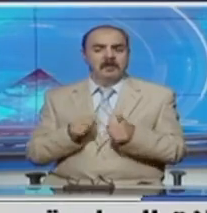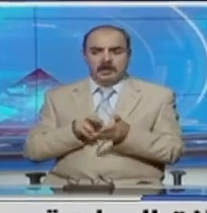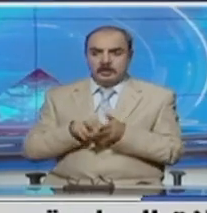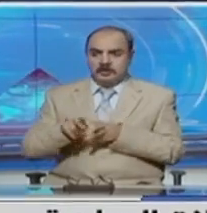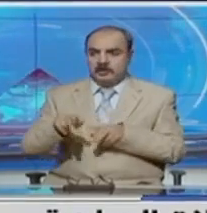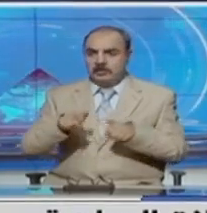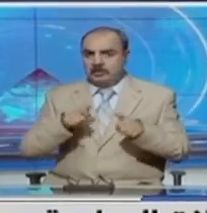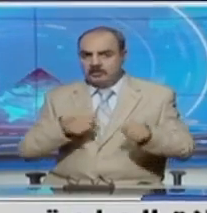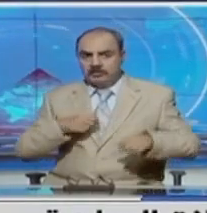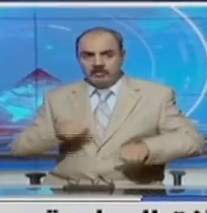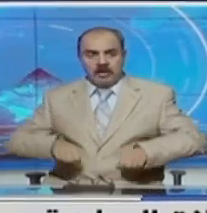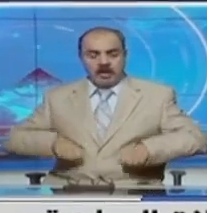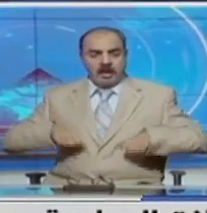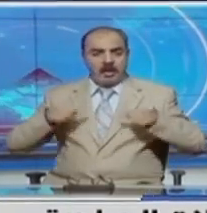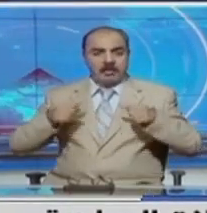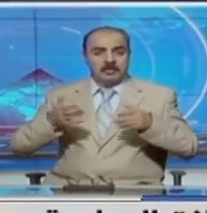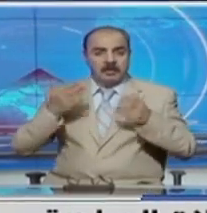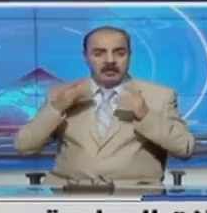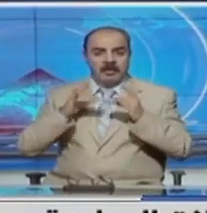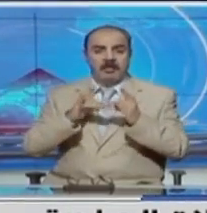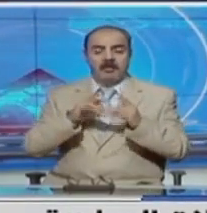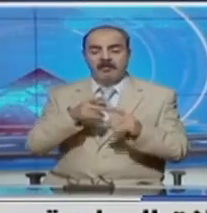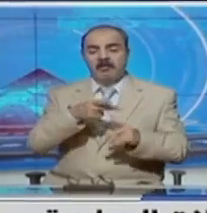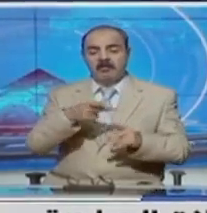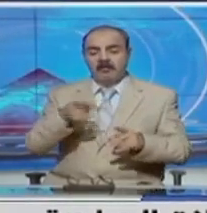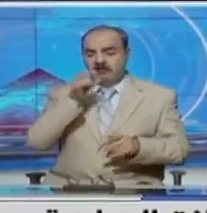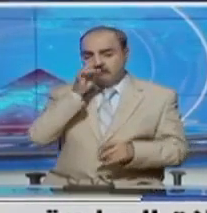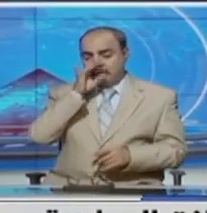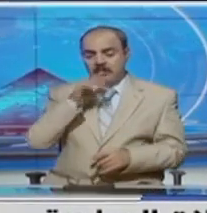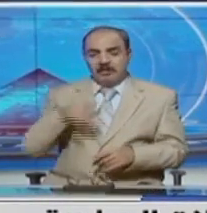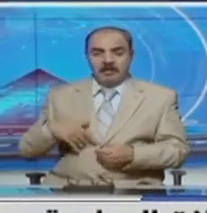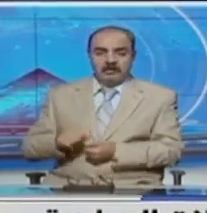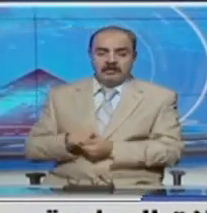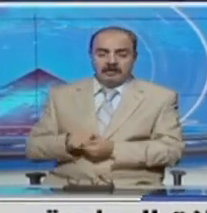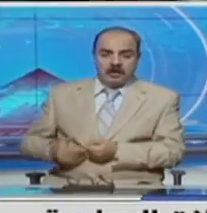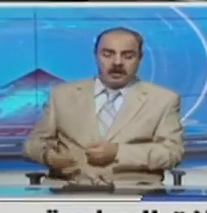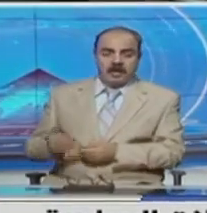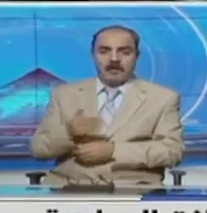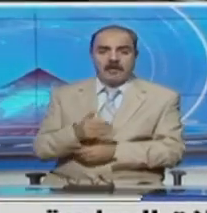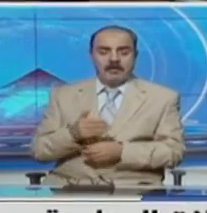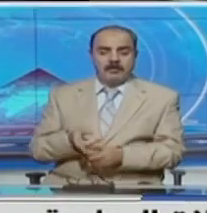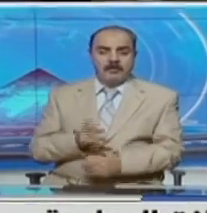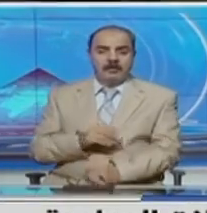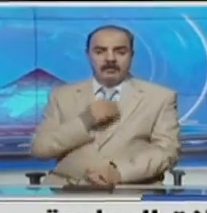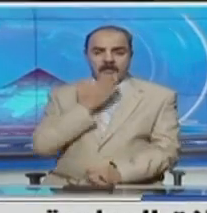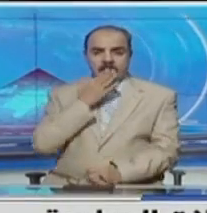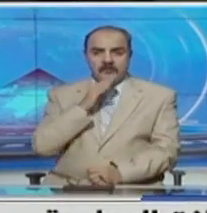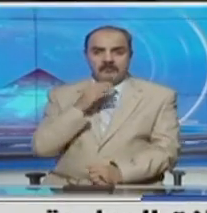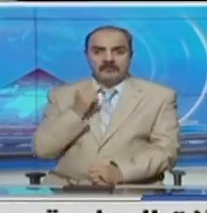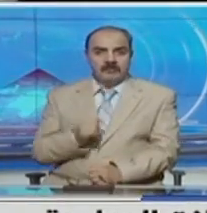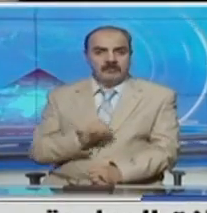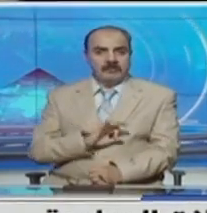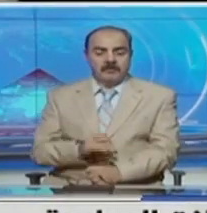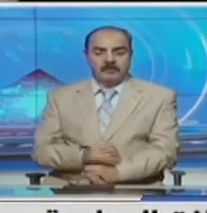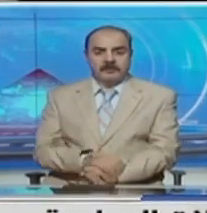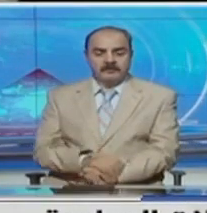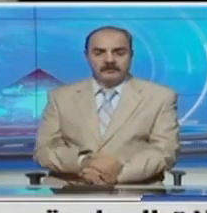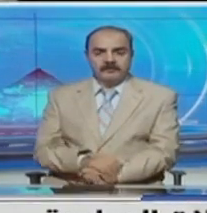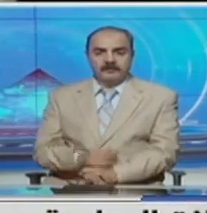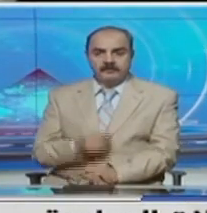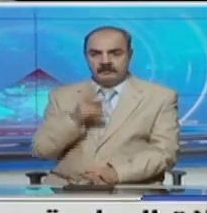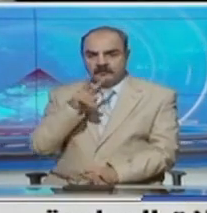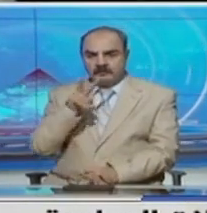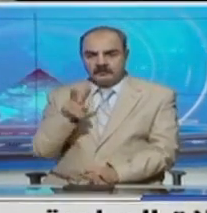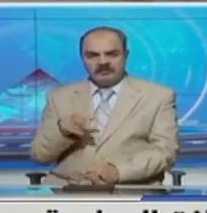عادي بعد ما كان على ما يقرب على غسيل الكلى قبل الزراعه، الحمد لله الحاله بصحه جيده، العلامات الحيويه